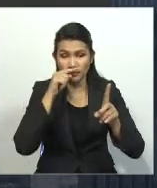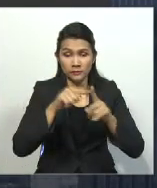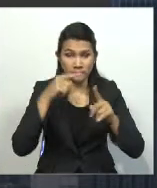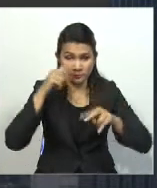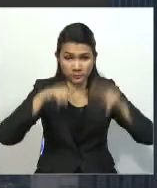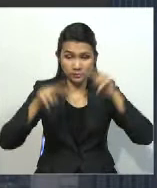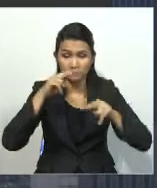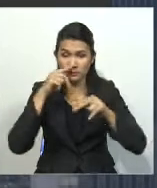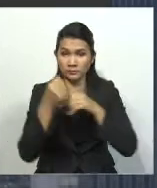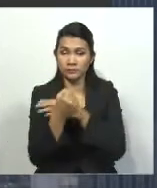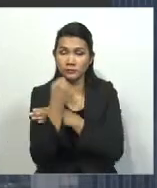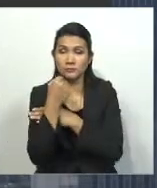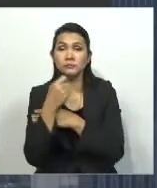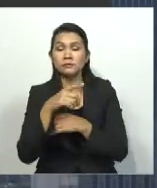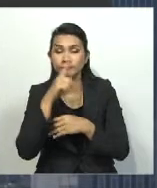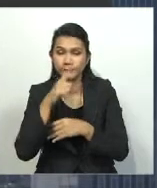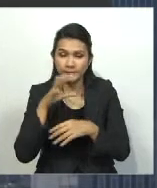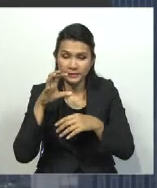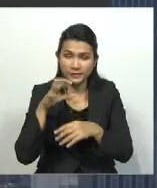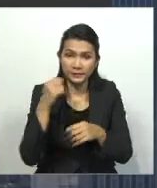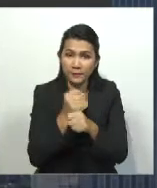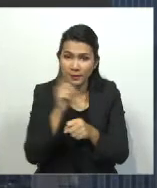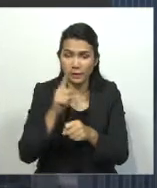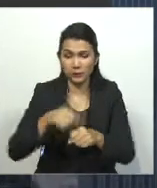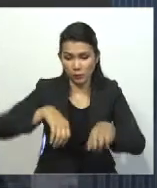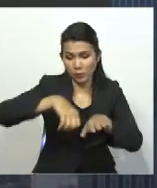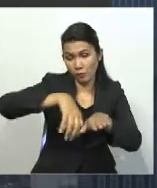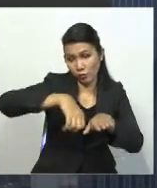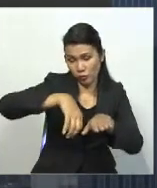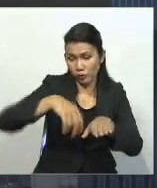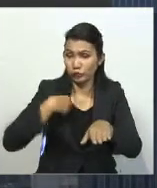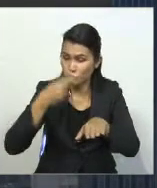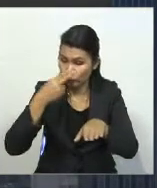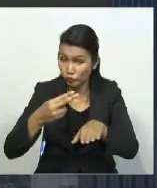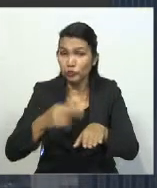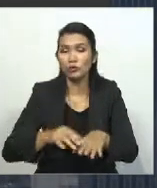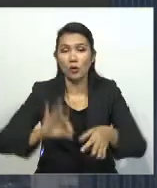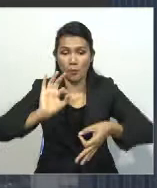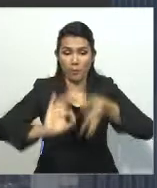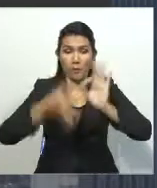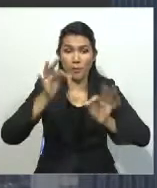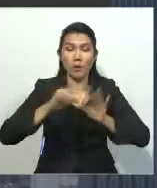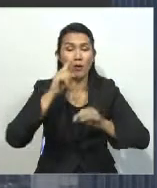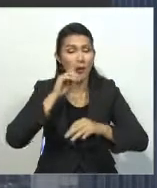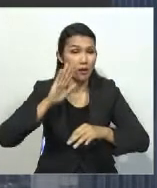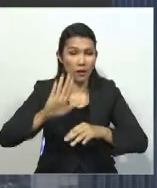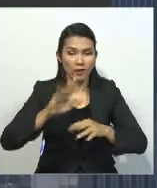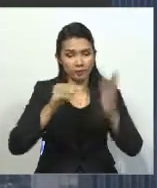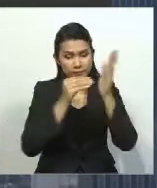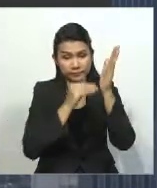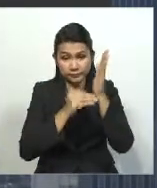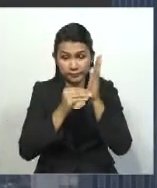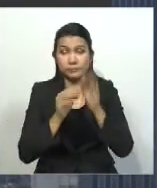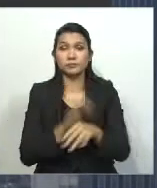ความเข้มข้นของมาตรการนะครับในการตรวจจับควันดำแล้วก็งดการเผาในที่โล่ง5จังหวัดรอบปริมณฑลนะ